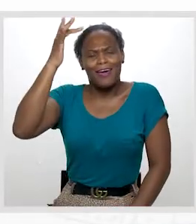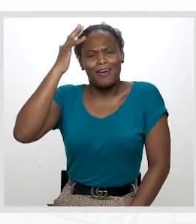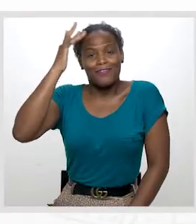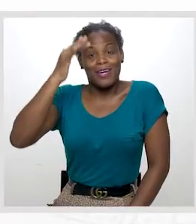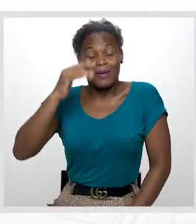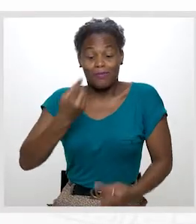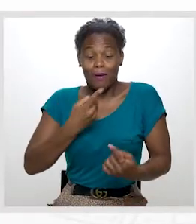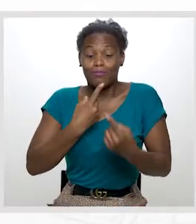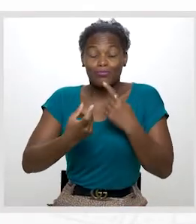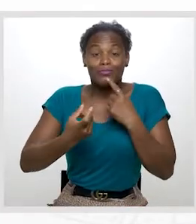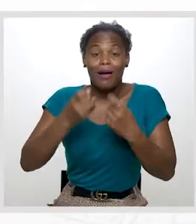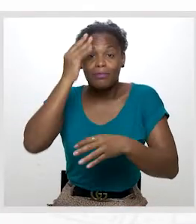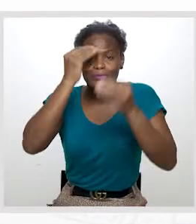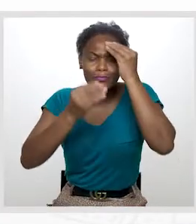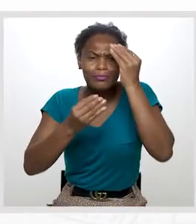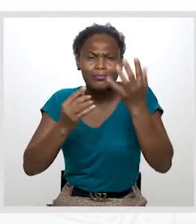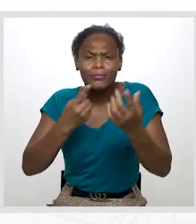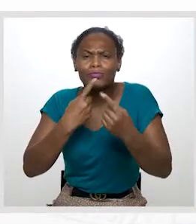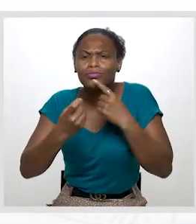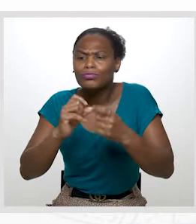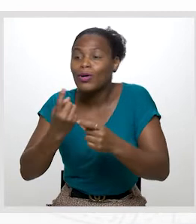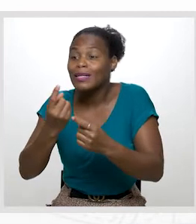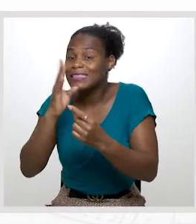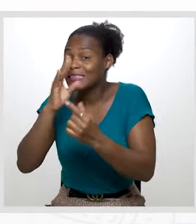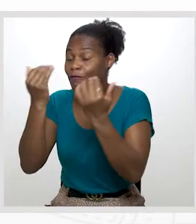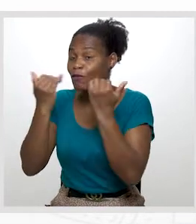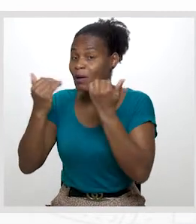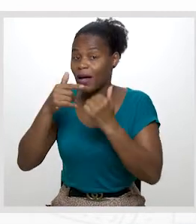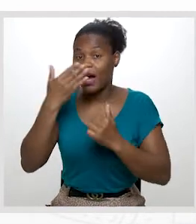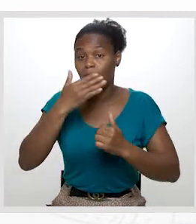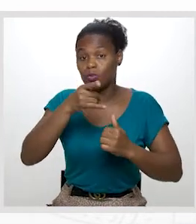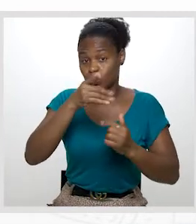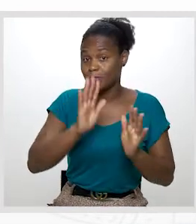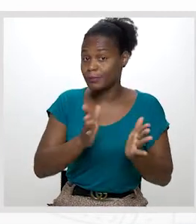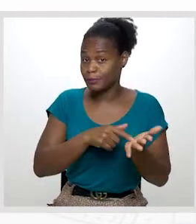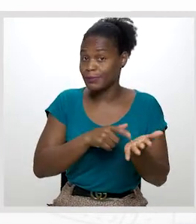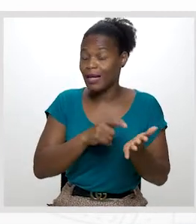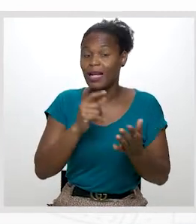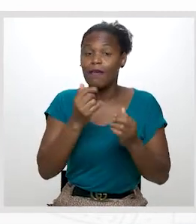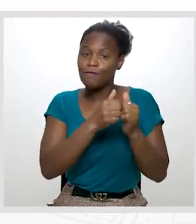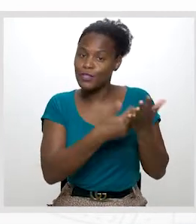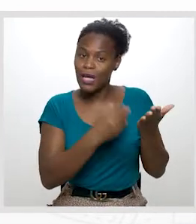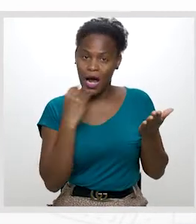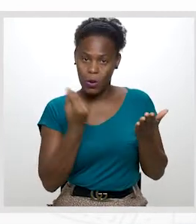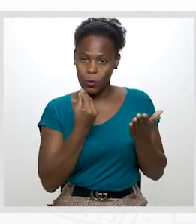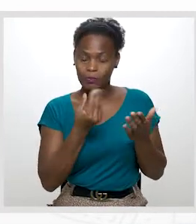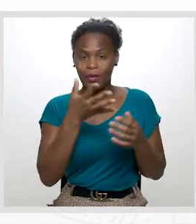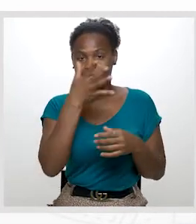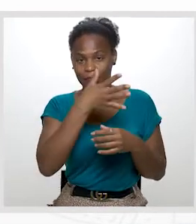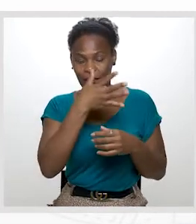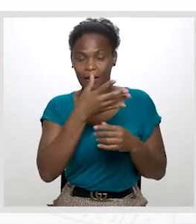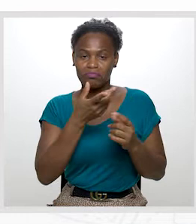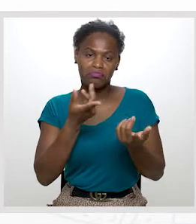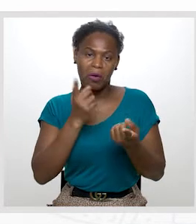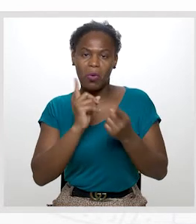apprendre à interroger pour s'informer. Pour ce cours, tu vas avoir besoin de ta fiche apprenant, les activités de